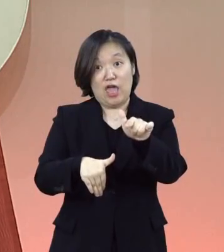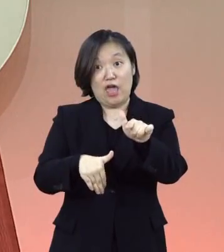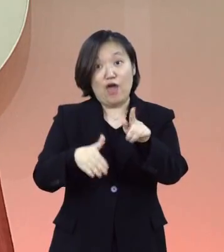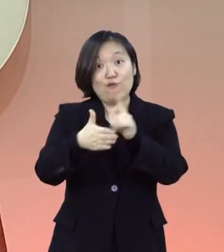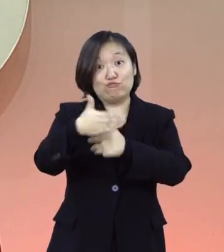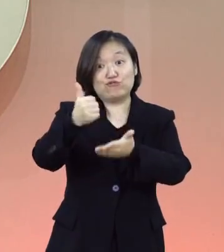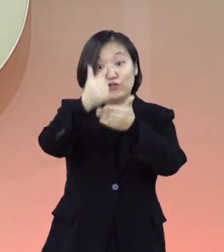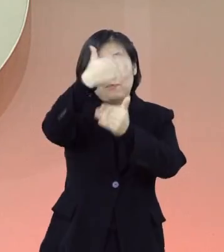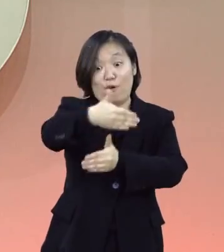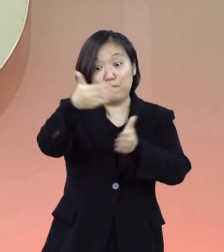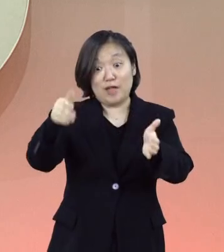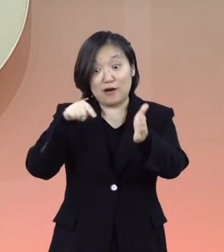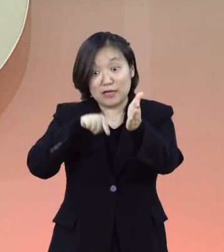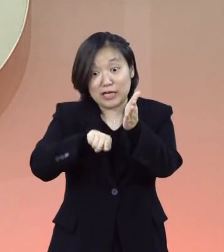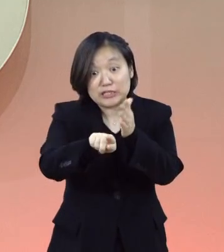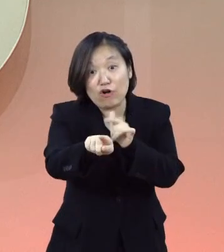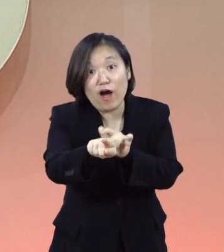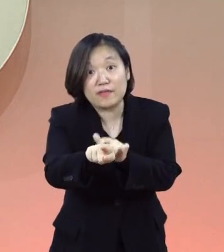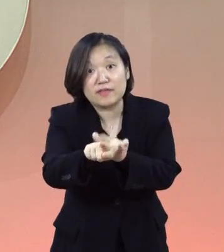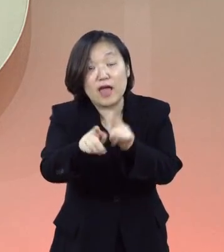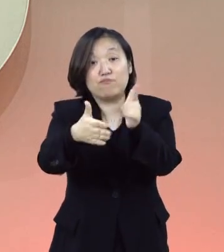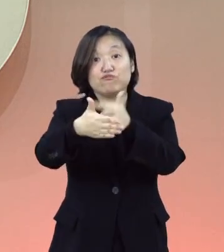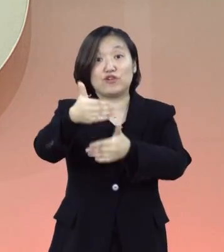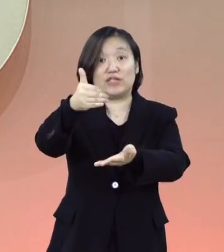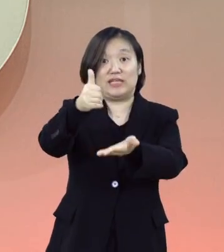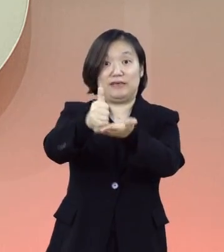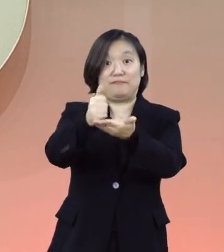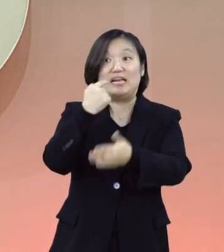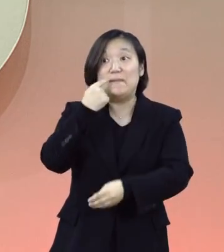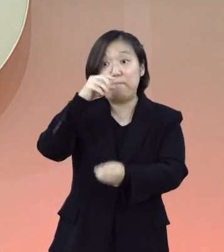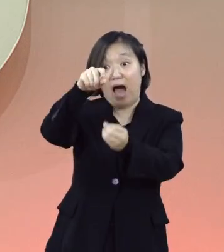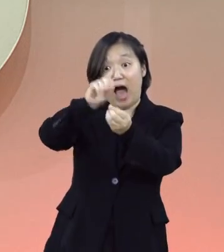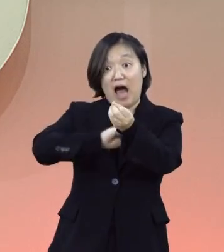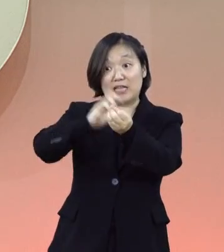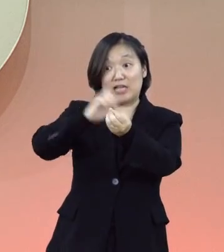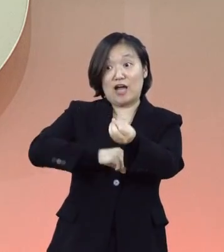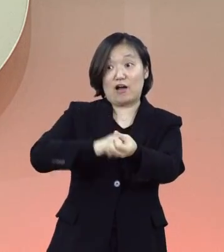바나나가 쌓여 있더래요. 그때 스님께서